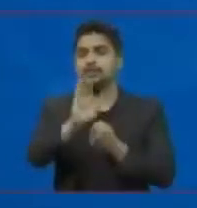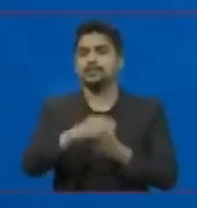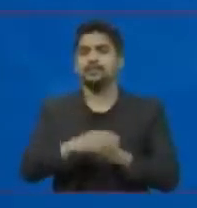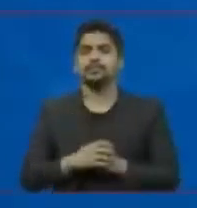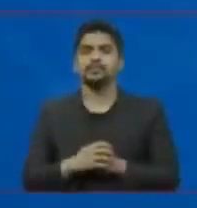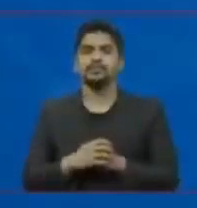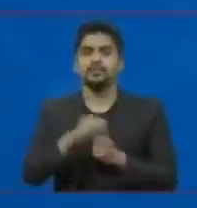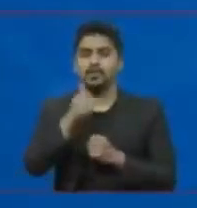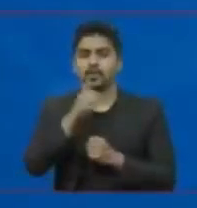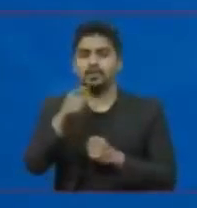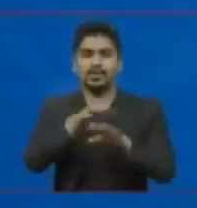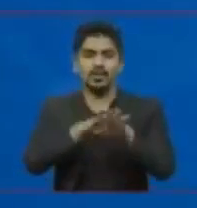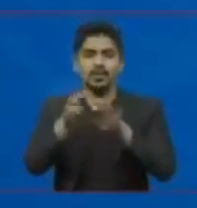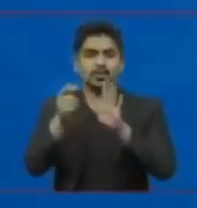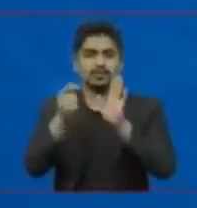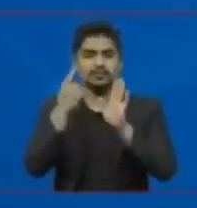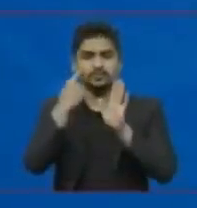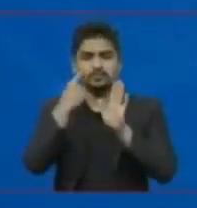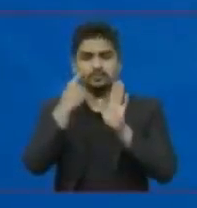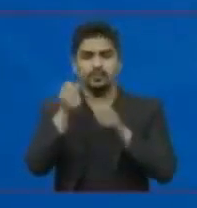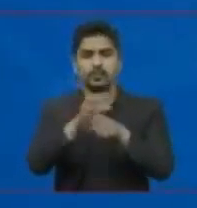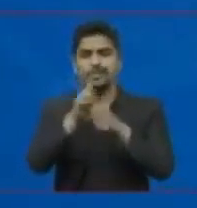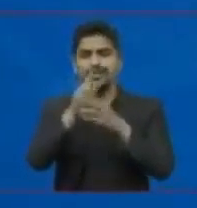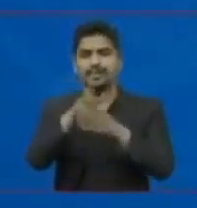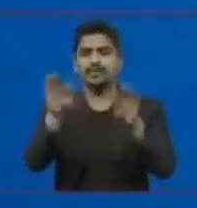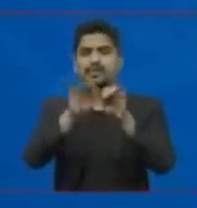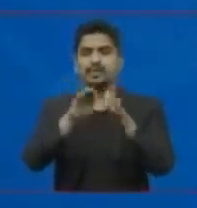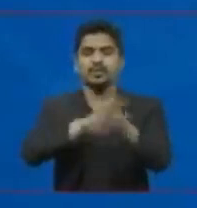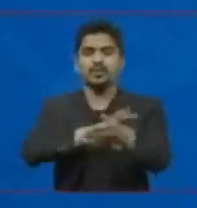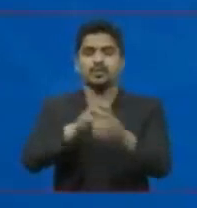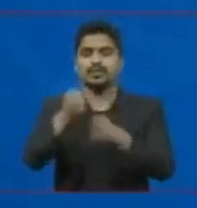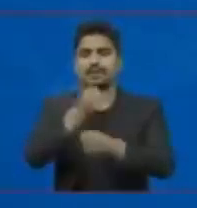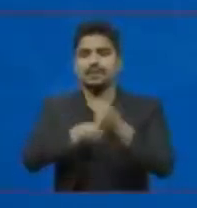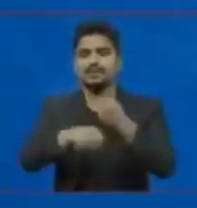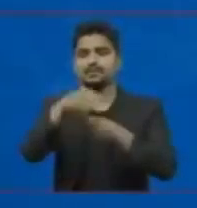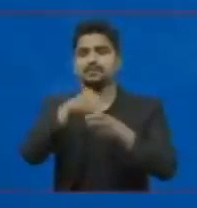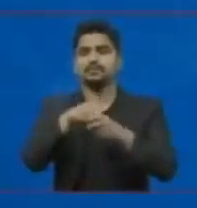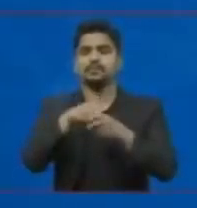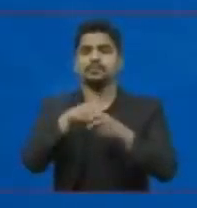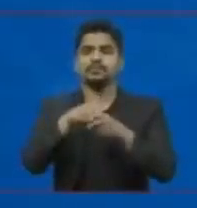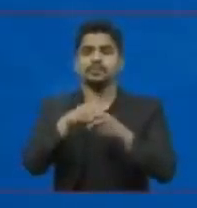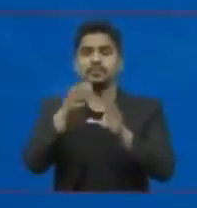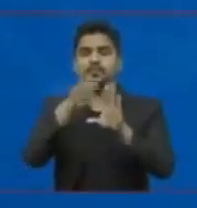456 मेगावाटको माथिल्लो तामाकोसीको एउटा युनिटबाट 76 मेगावाट विद्युत उत्पादन सुरु हुने भएकाले माग र